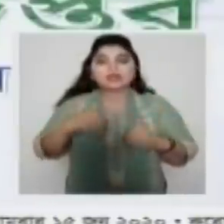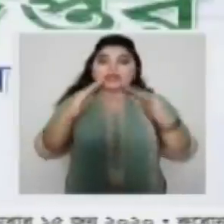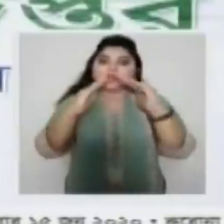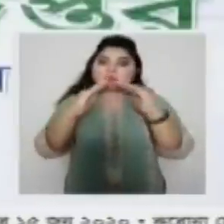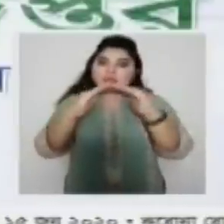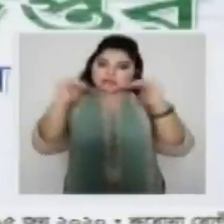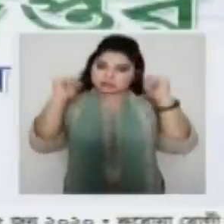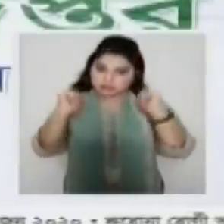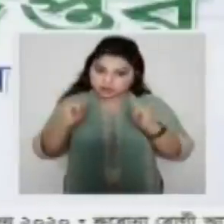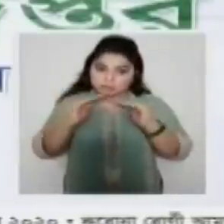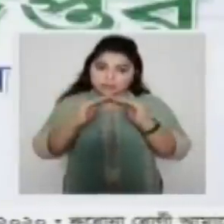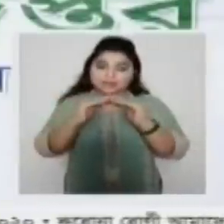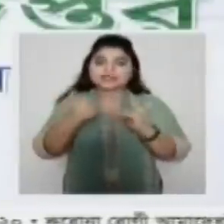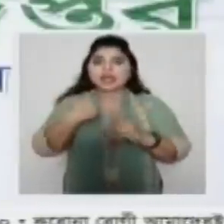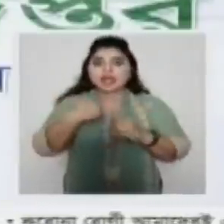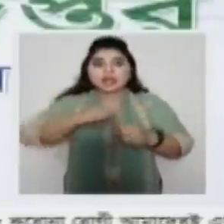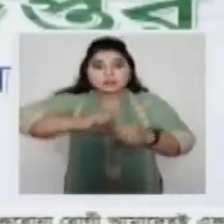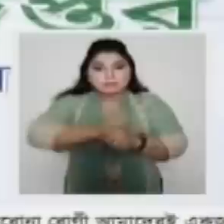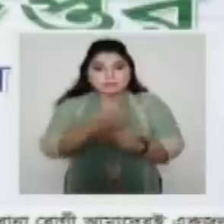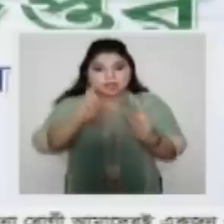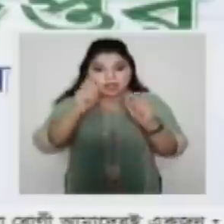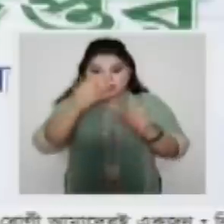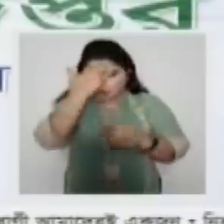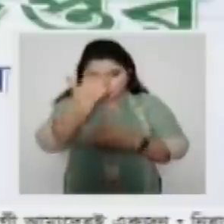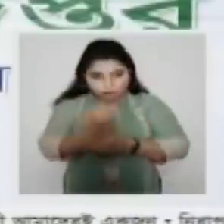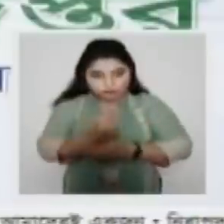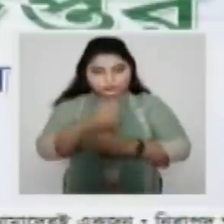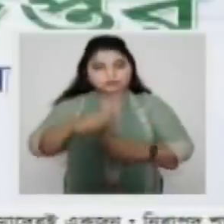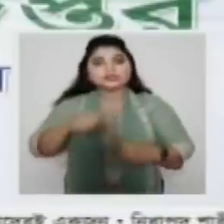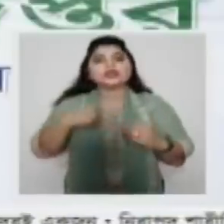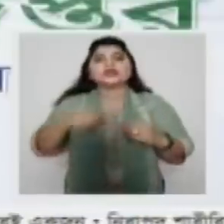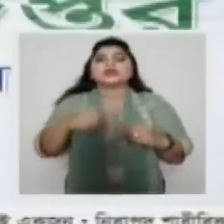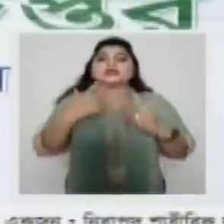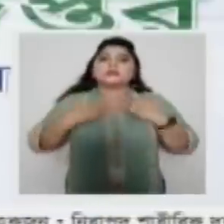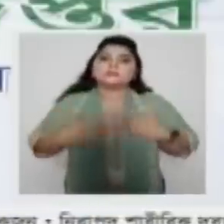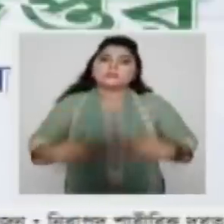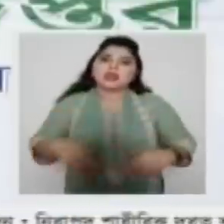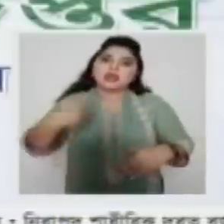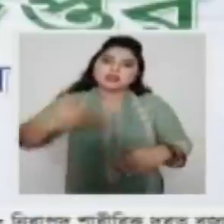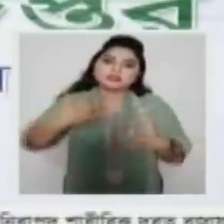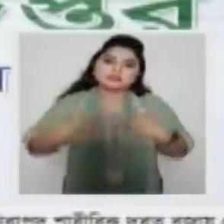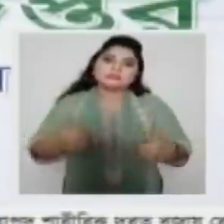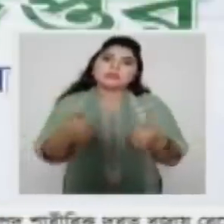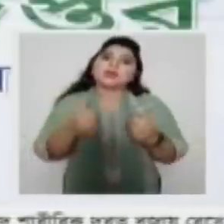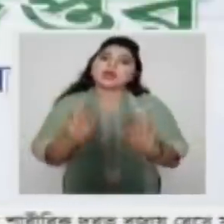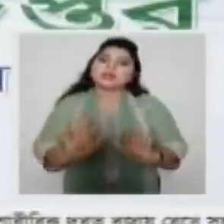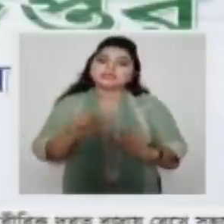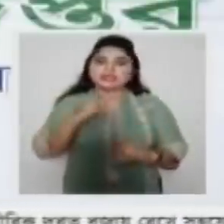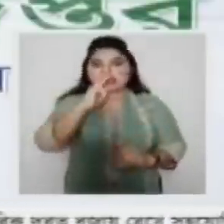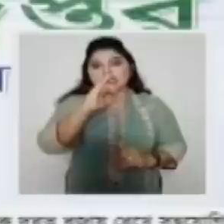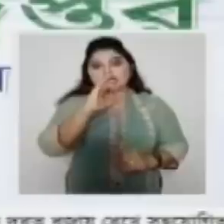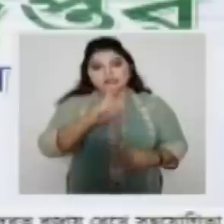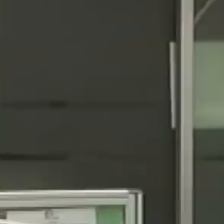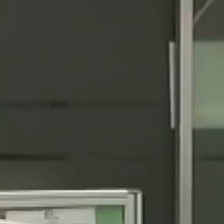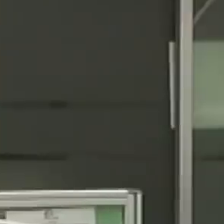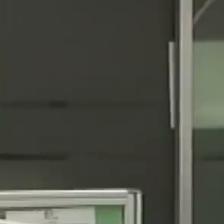শুধু হাসপাতালের সুস্থতা না, বাসায় এবং যারা উপসর্গবিহীন ছিলেন সবাই এইটার মধ্যে